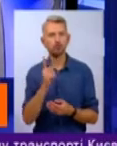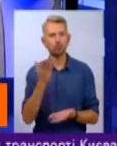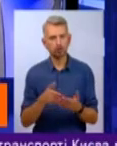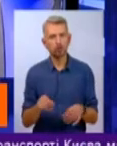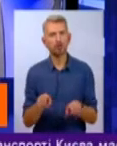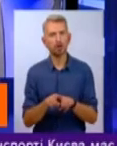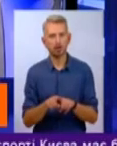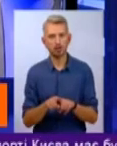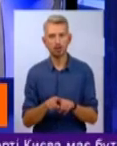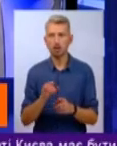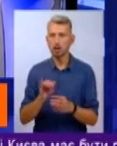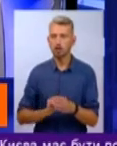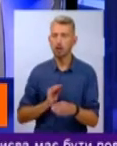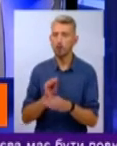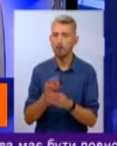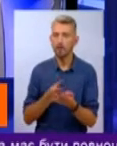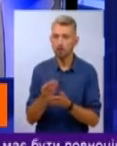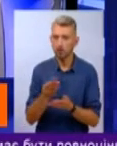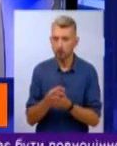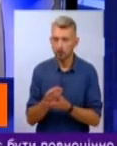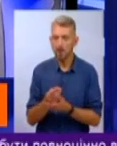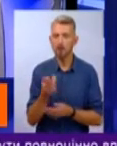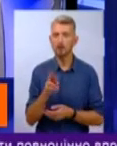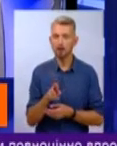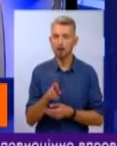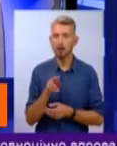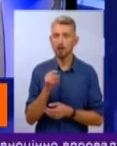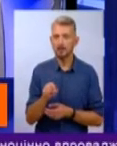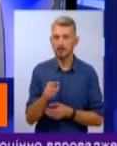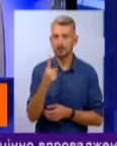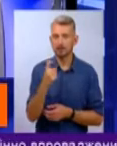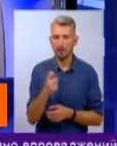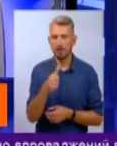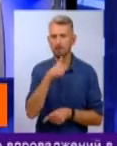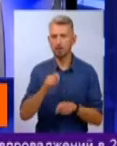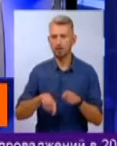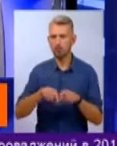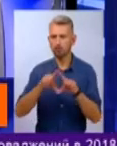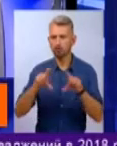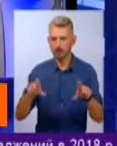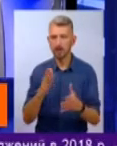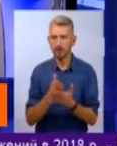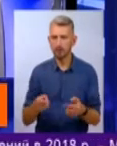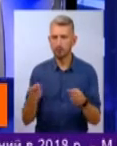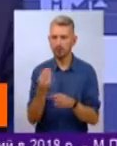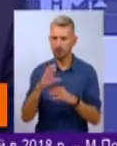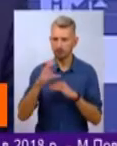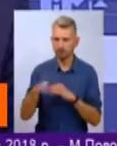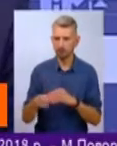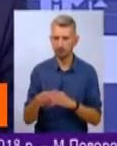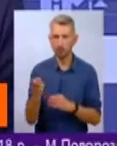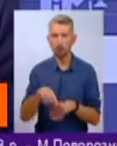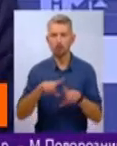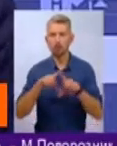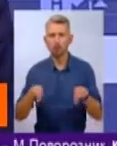так. І додаткове фінансування, да. Абсолютно. Для цих 100 шкіл, так. Пілотних шкіл є відповідне фінансування. Тому